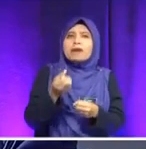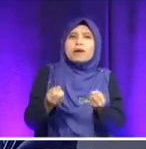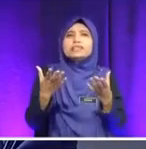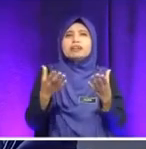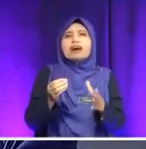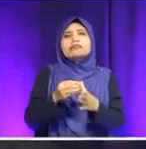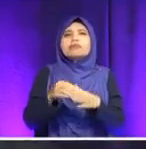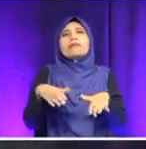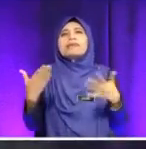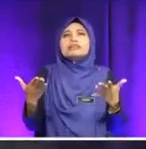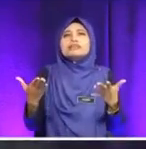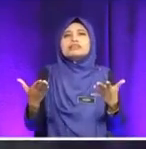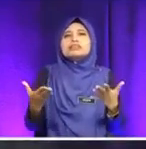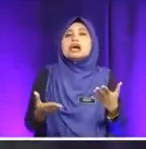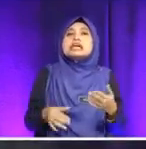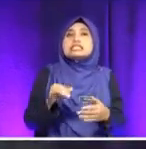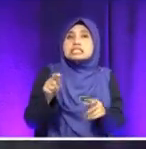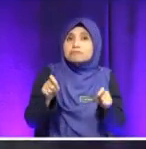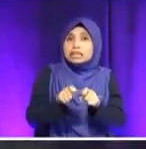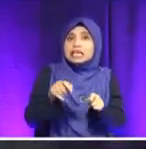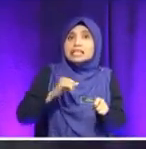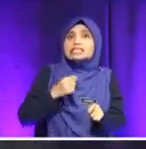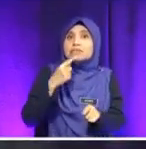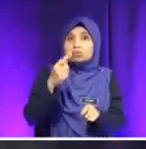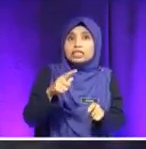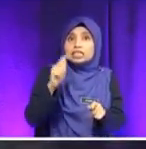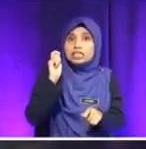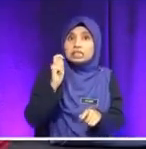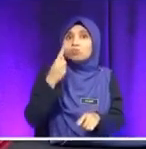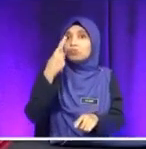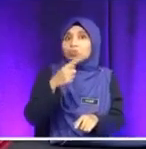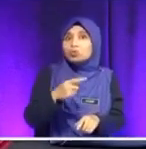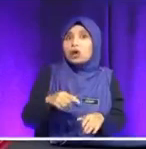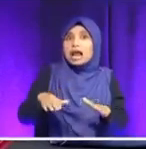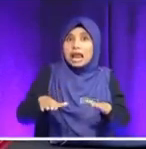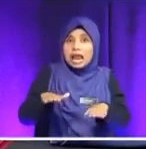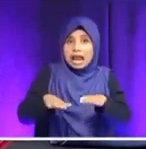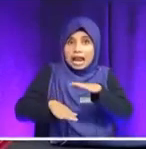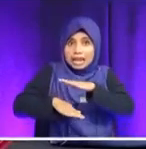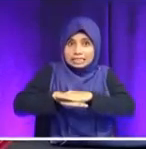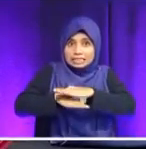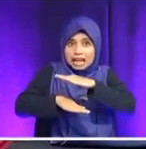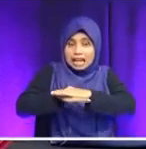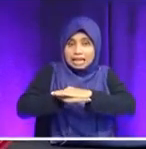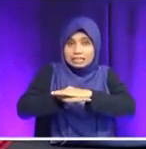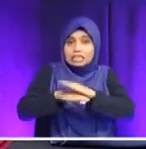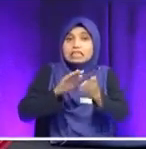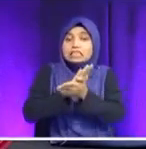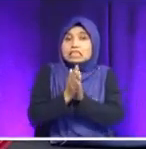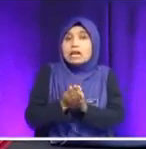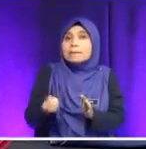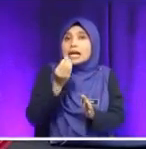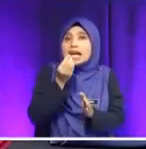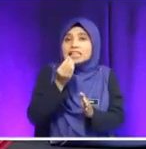macam mana, cikgu? Okey, sebenarnya macam saya sebut tadi, lipatan napkin ni sebenarnya untuk lapik kan, supaya makanan tidak tertumpah